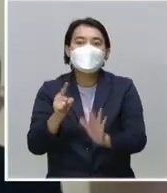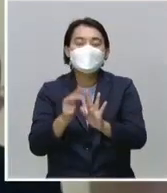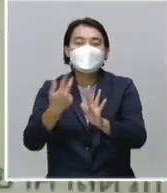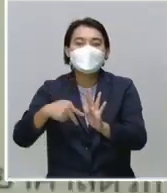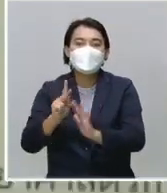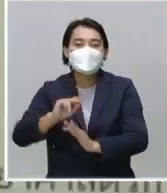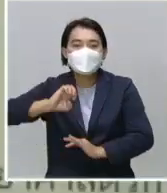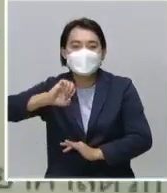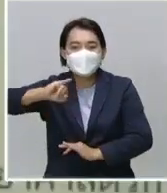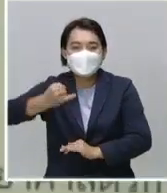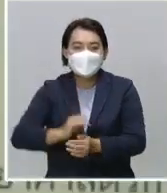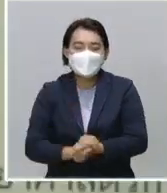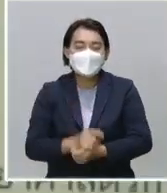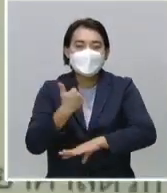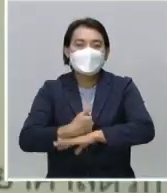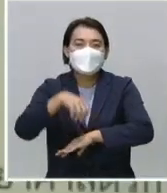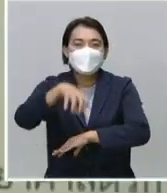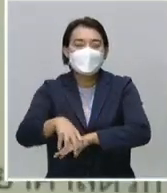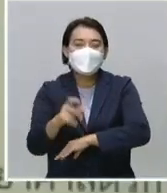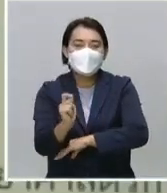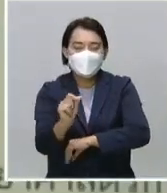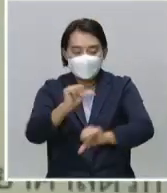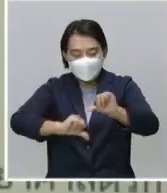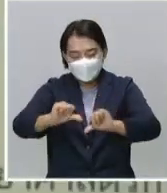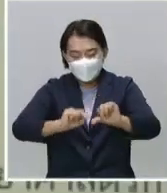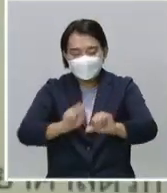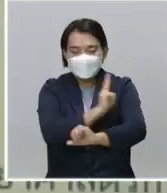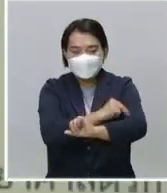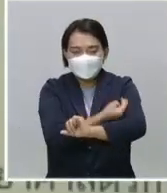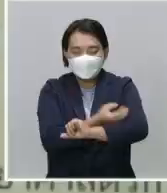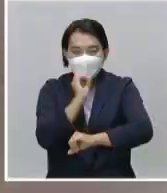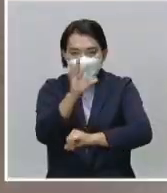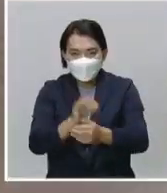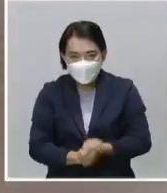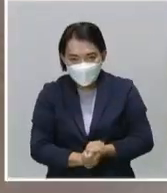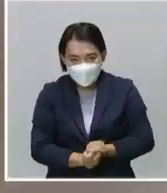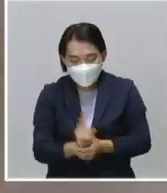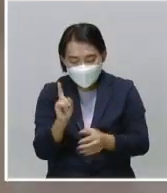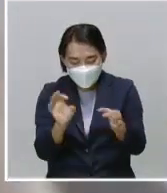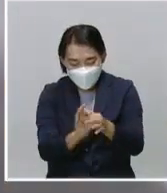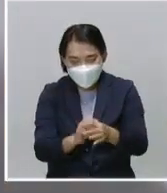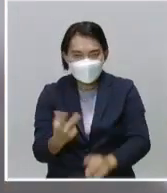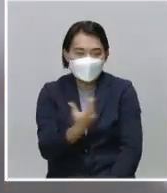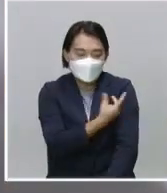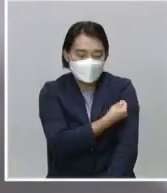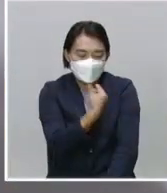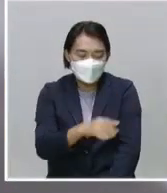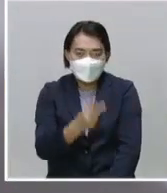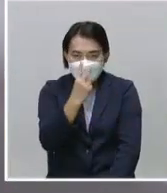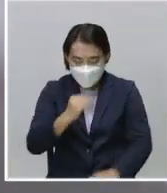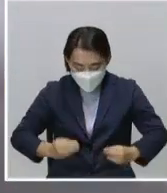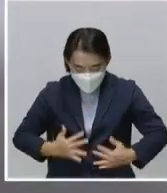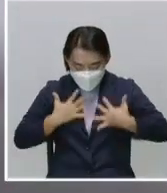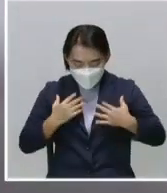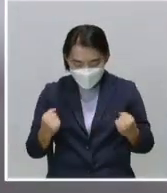รมวิทยาศาสตร์การแพทย์ก็ออกมาย้ำเตือนประชาชนนะครับถึงการไปตรวจภูมิคุ้มกันหลังจากการฉีดวัคซีนว่าการไปตรวจภูมิ